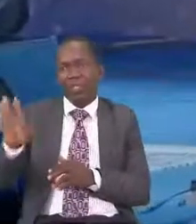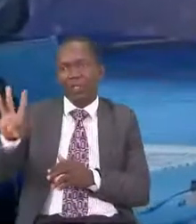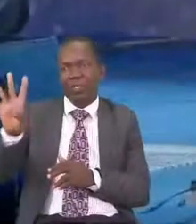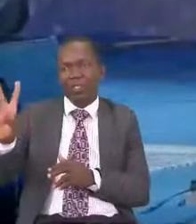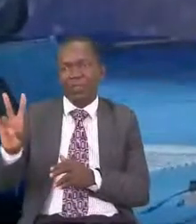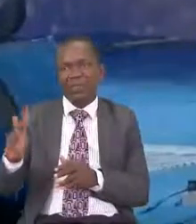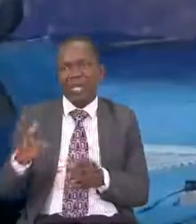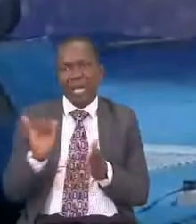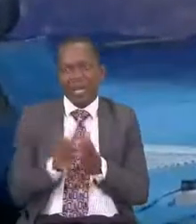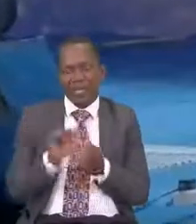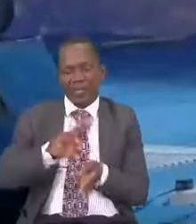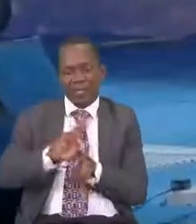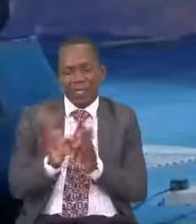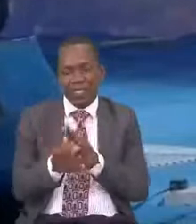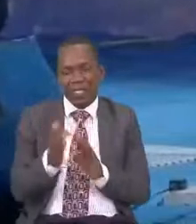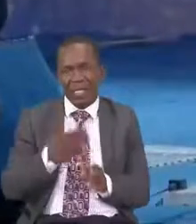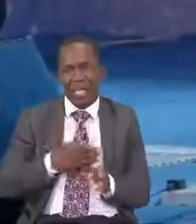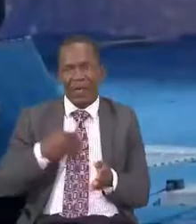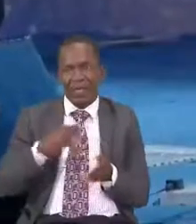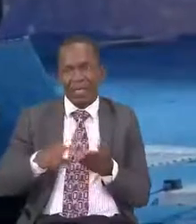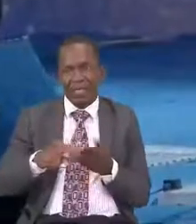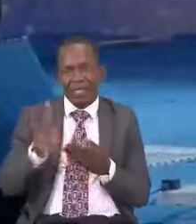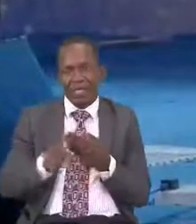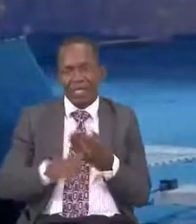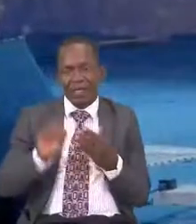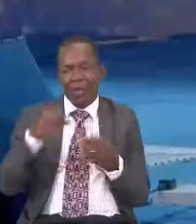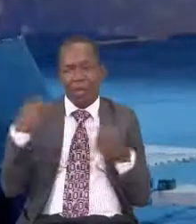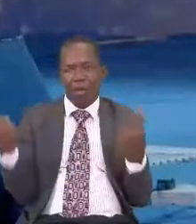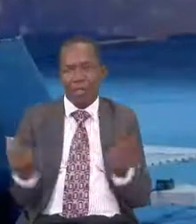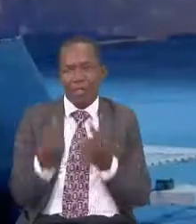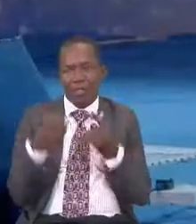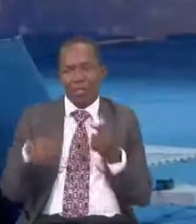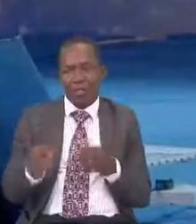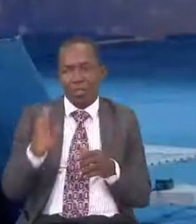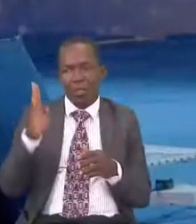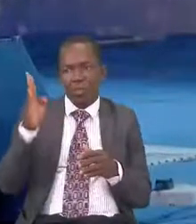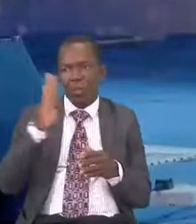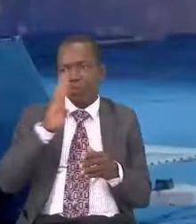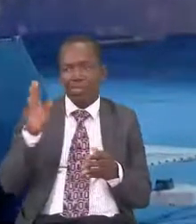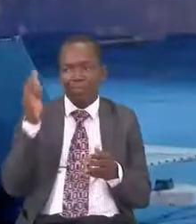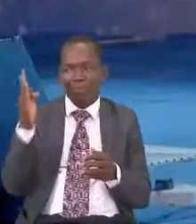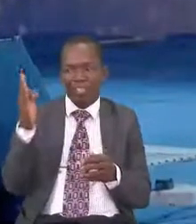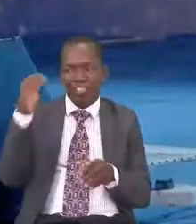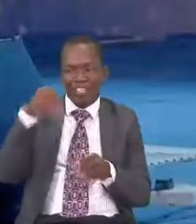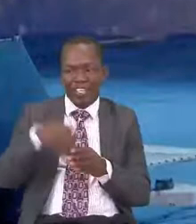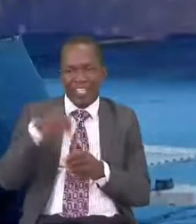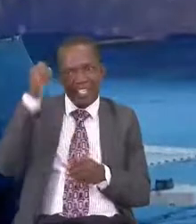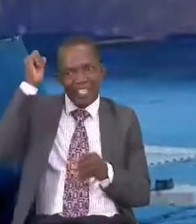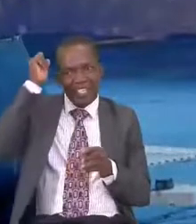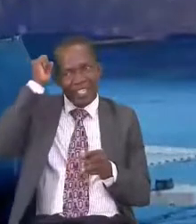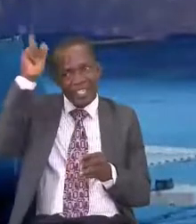Luc 24, 47. Et que la repentance et le pardon des péchés seraient prêchés en son nom.